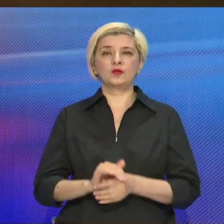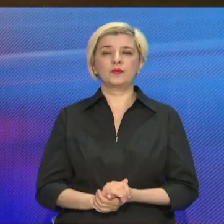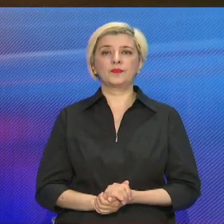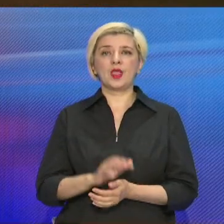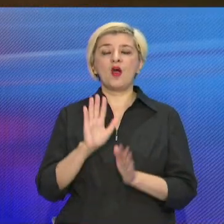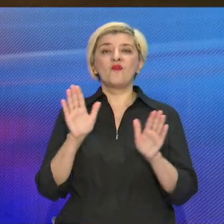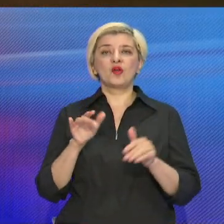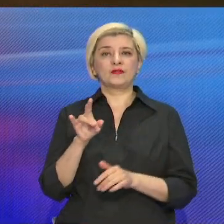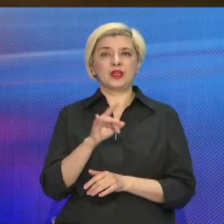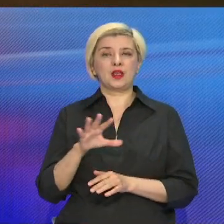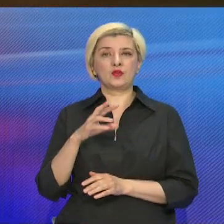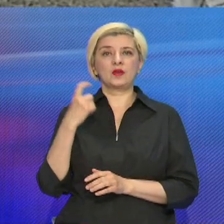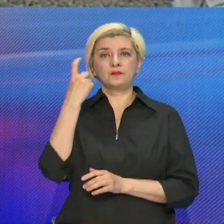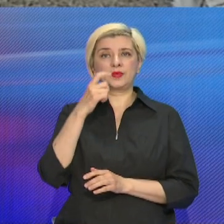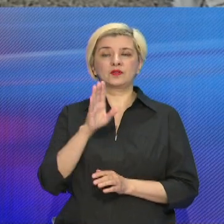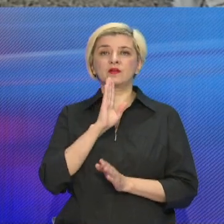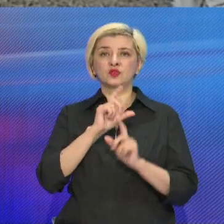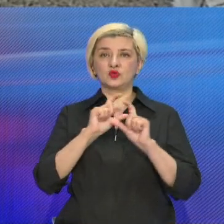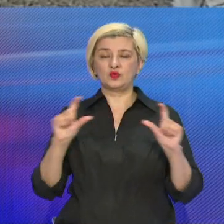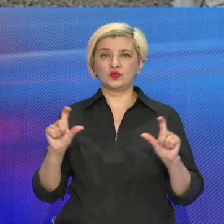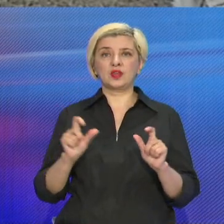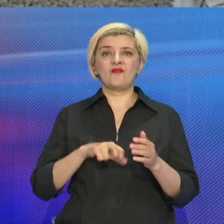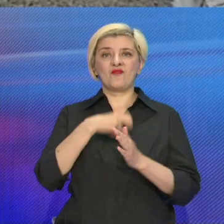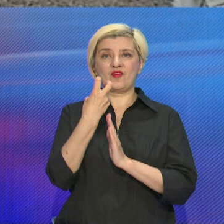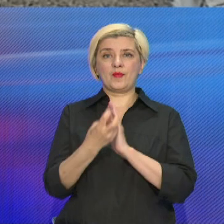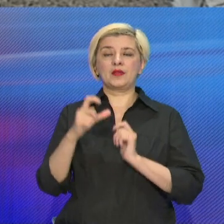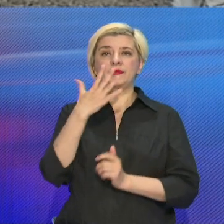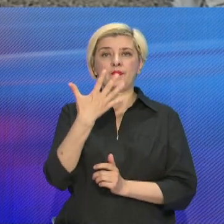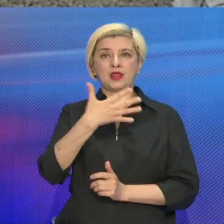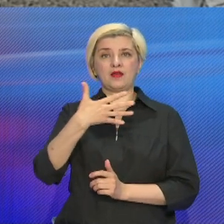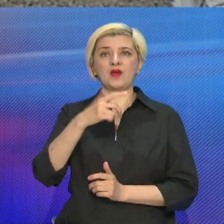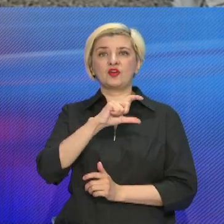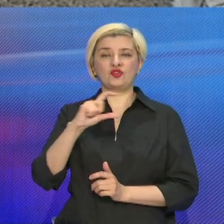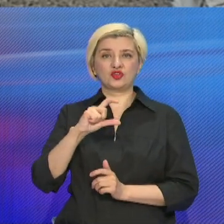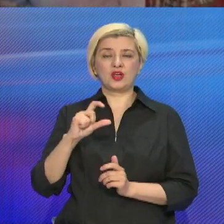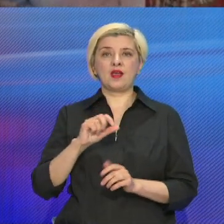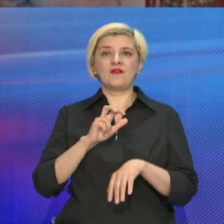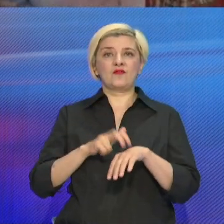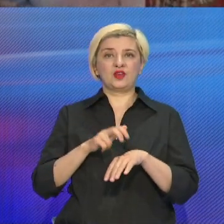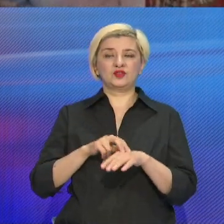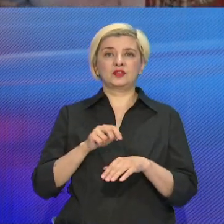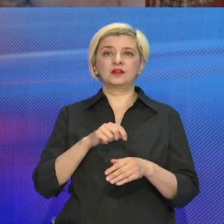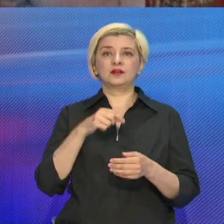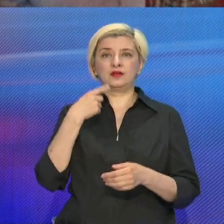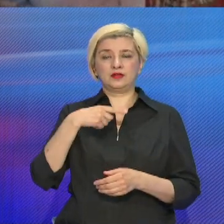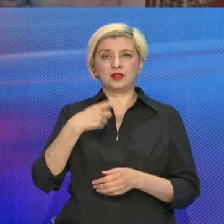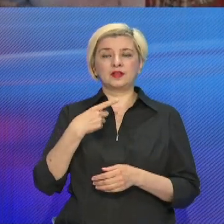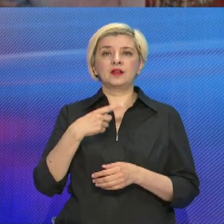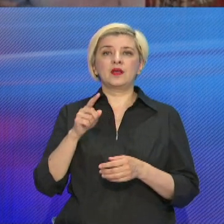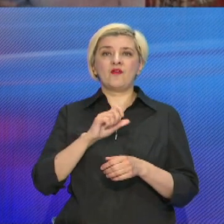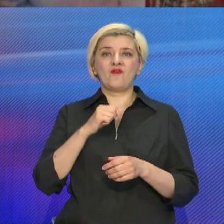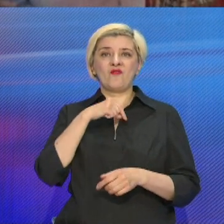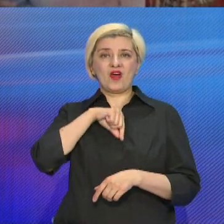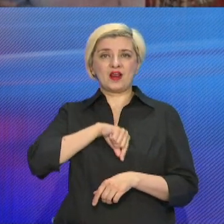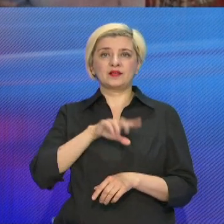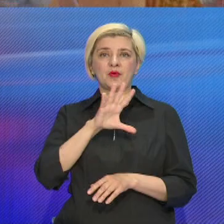В Орловском районе нетверозая школьница выпала из окна 5-го поверха. Медики констатовали, что в организме неполнолетней было 2,5